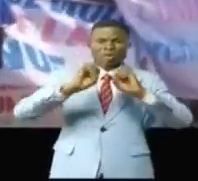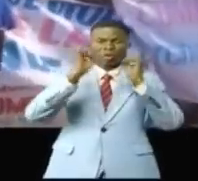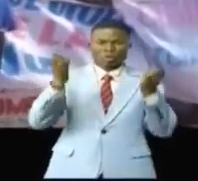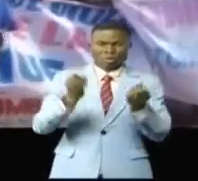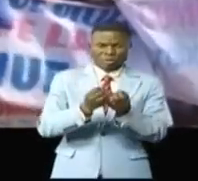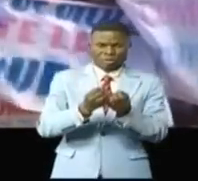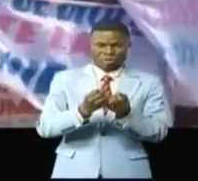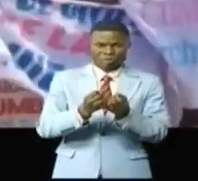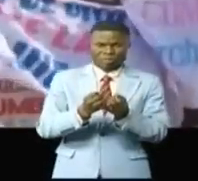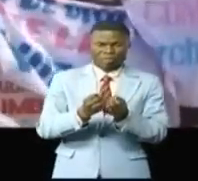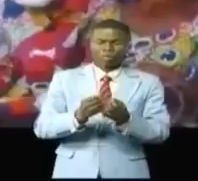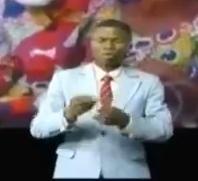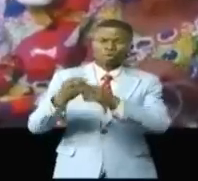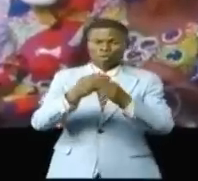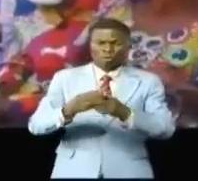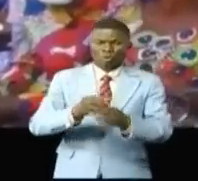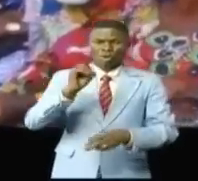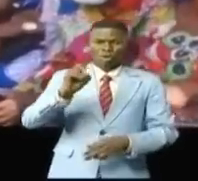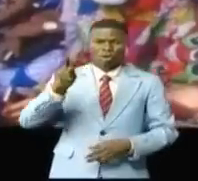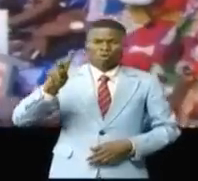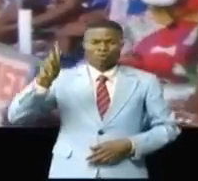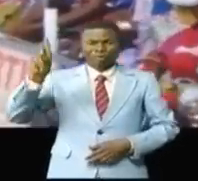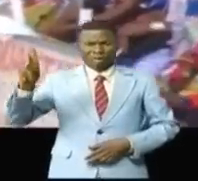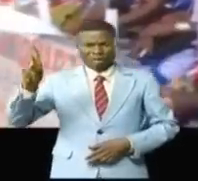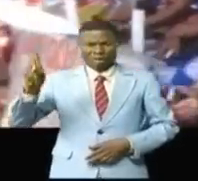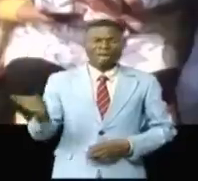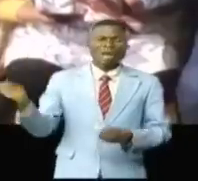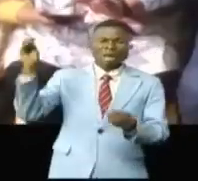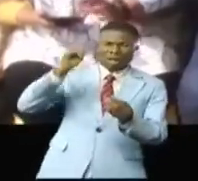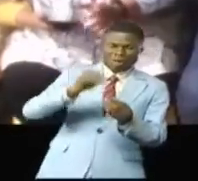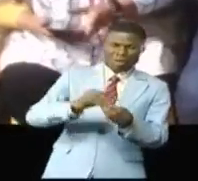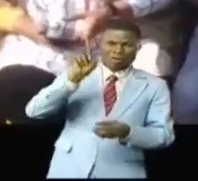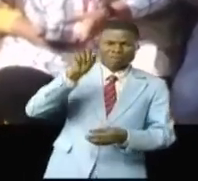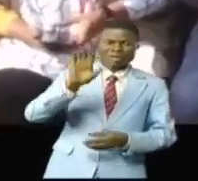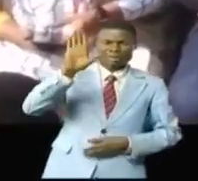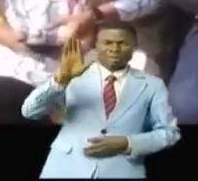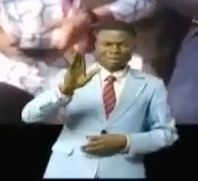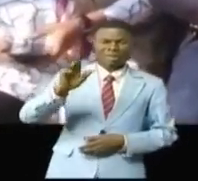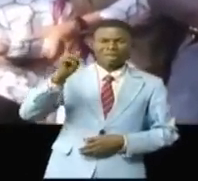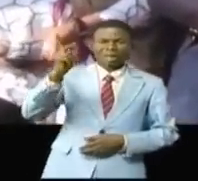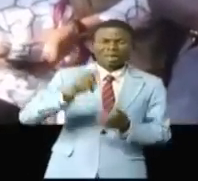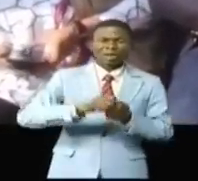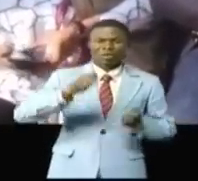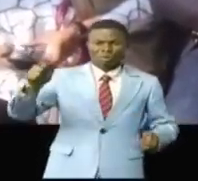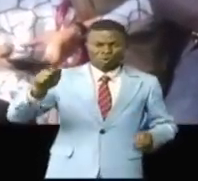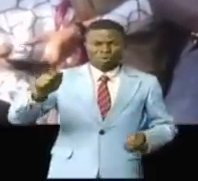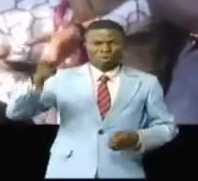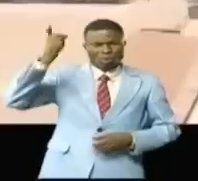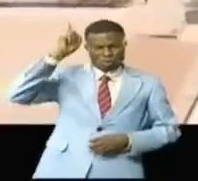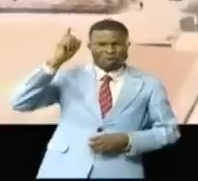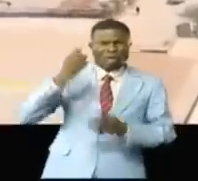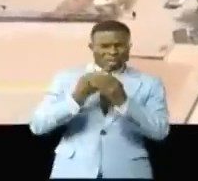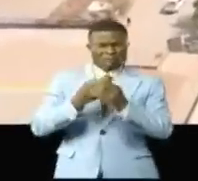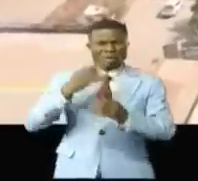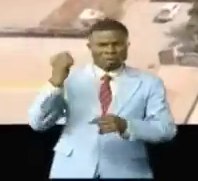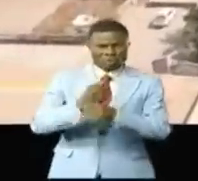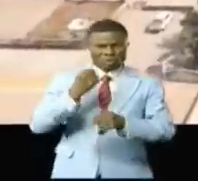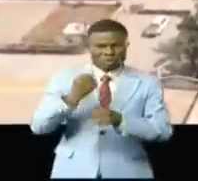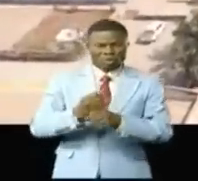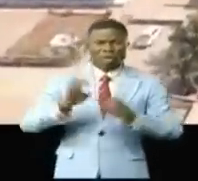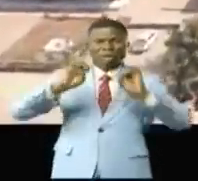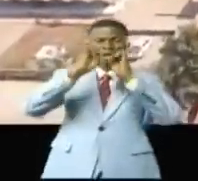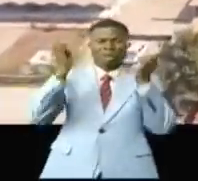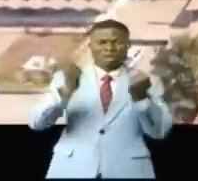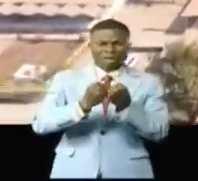Safimex sous la supervision de l'OVD s'ajoutent aux 25 km en cours d'exécution par